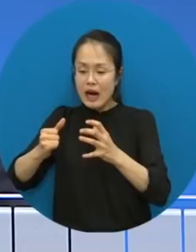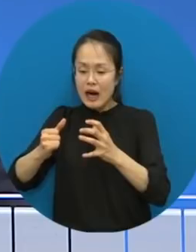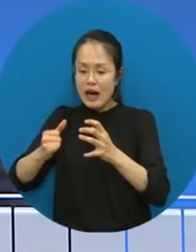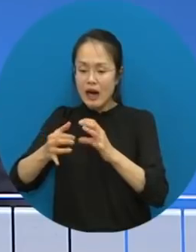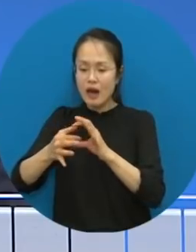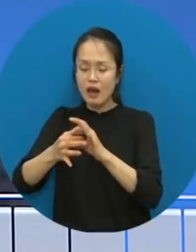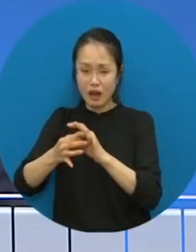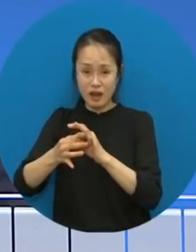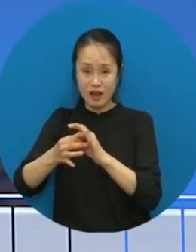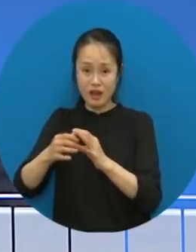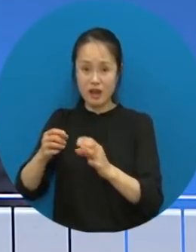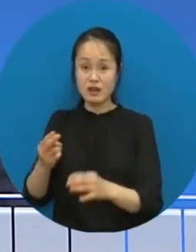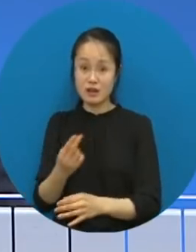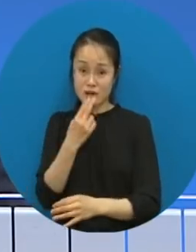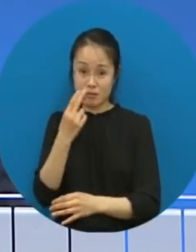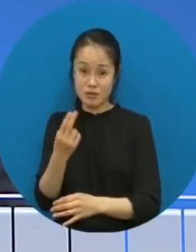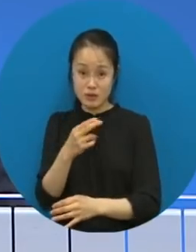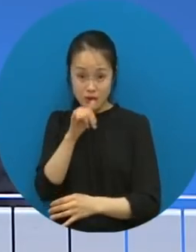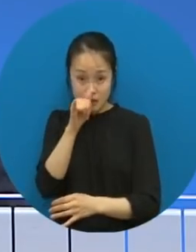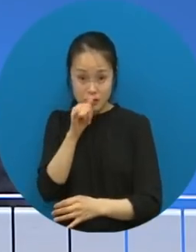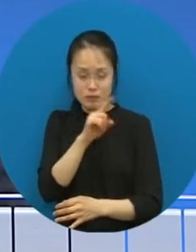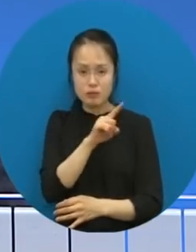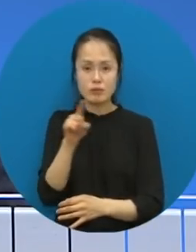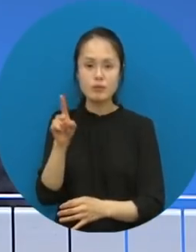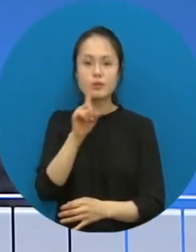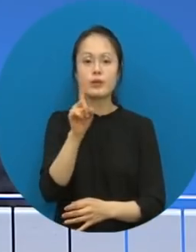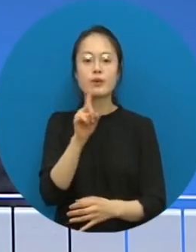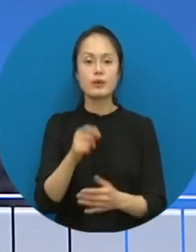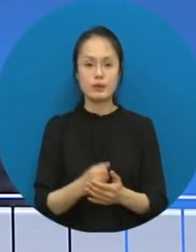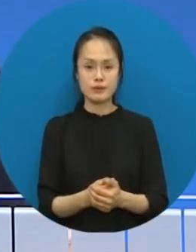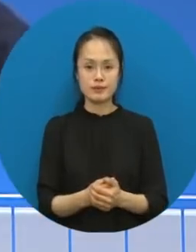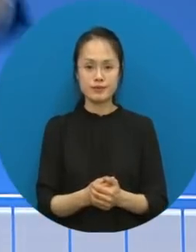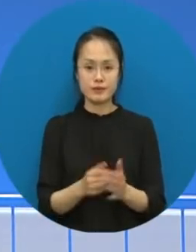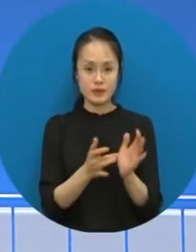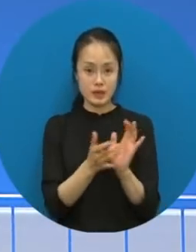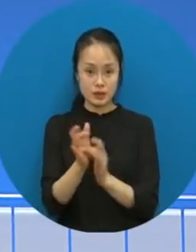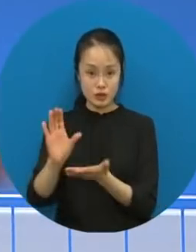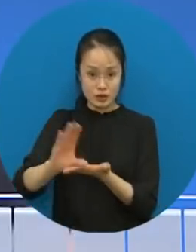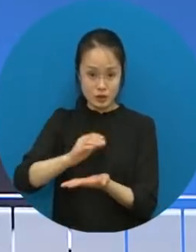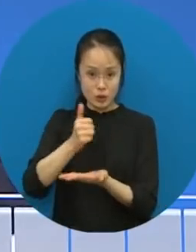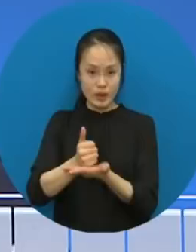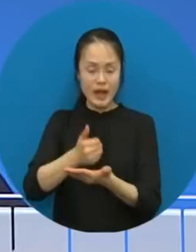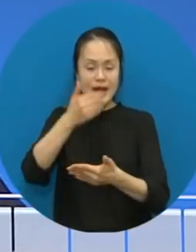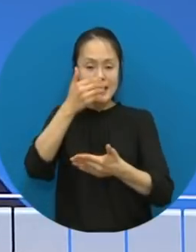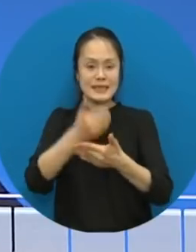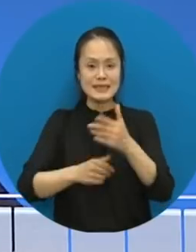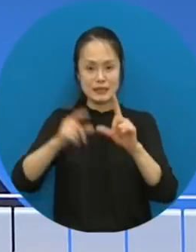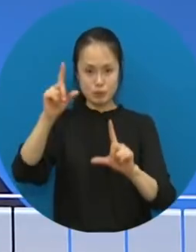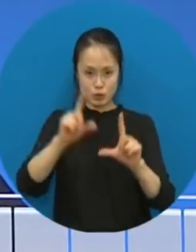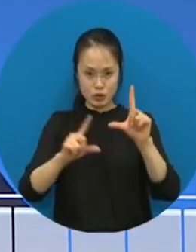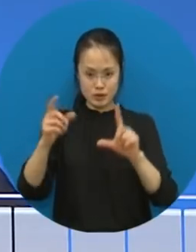그리스도의 흔적을 가진 자들이 되시길, 그 교회가 되시길 예수님으로 축복하며 기도합니다.